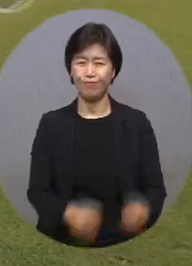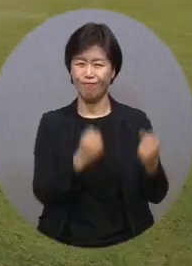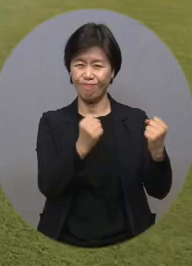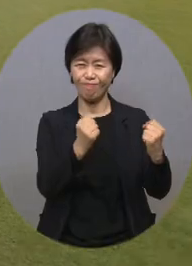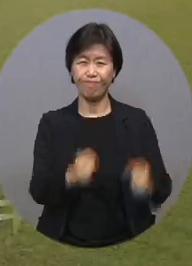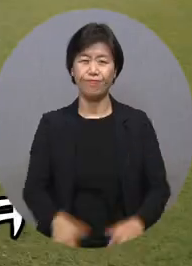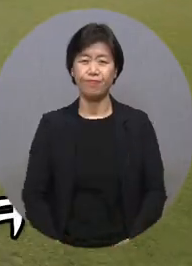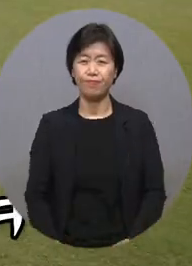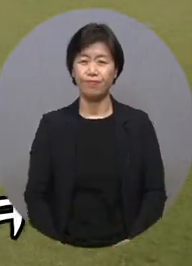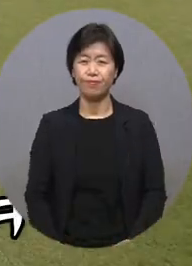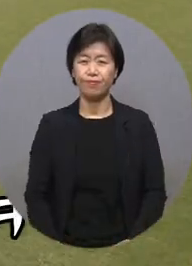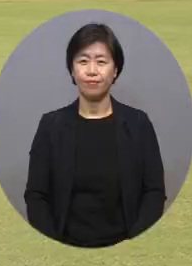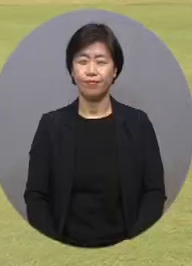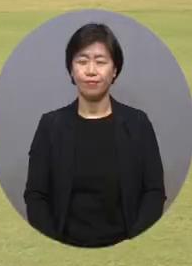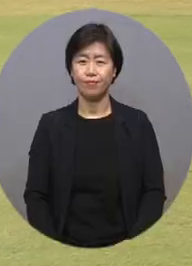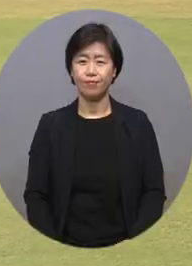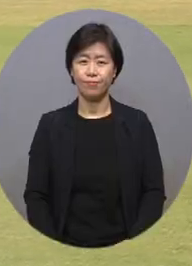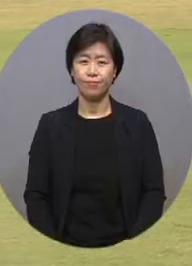깜부.